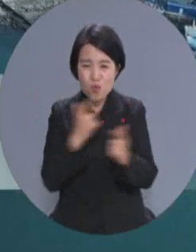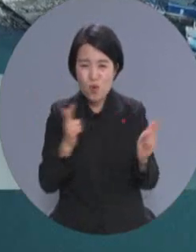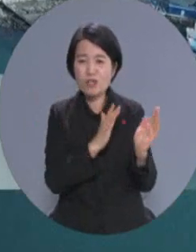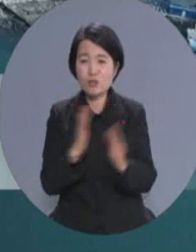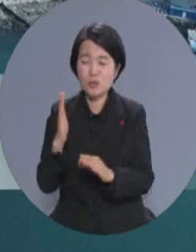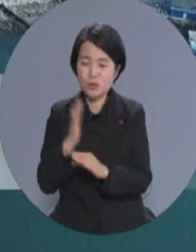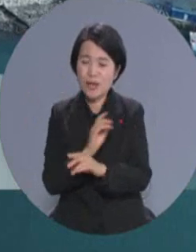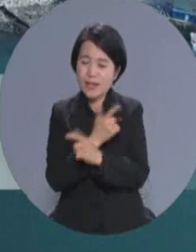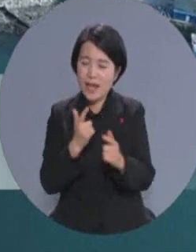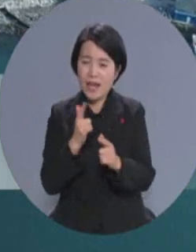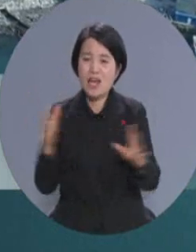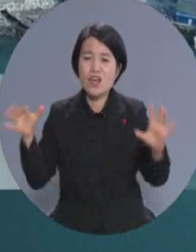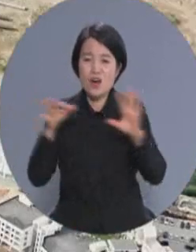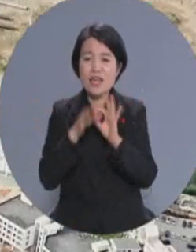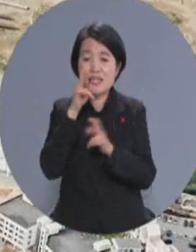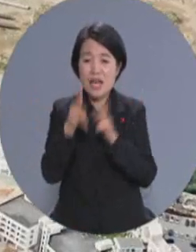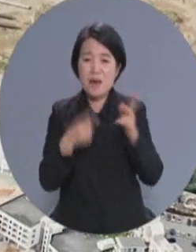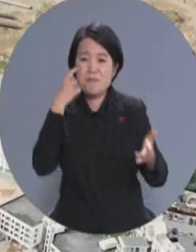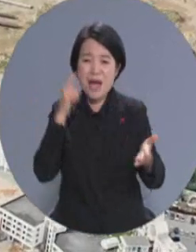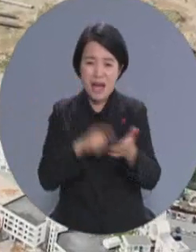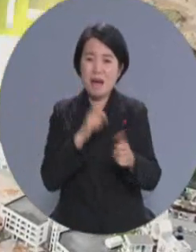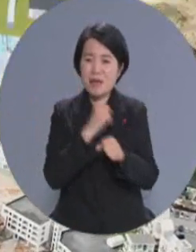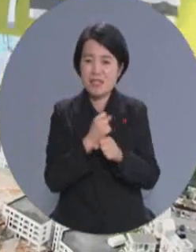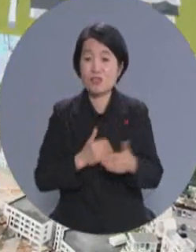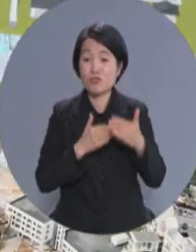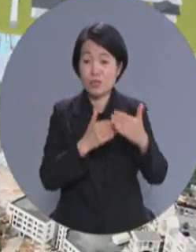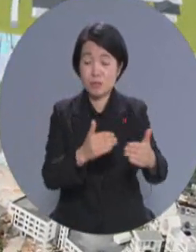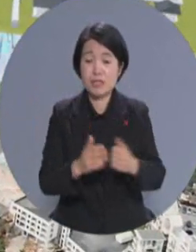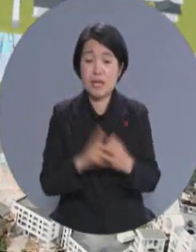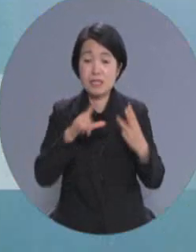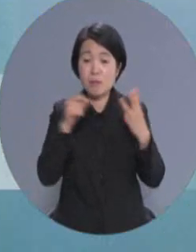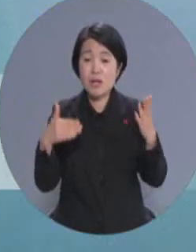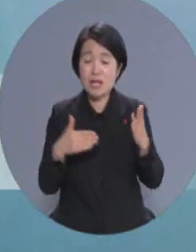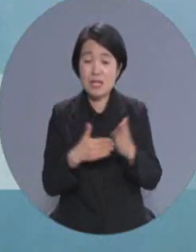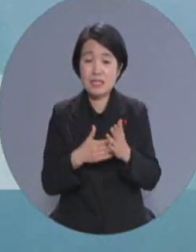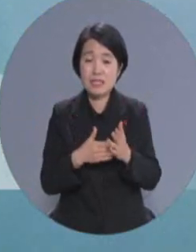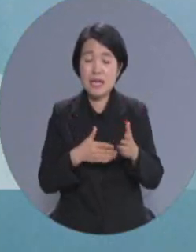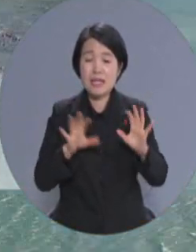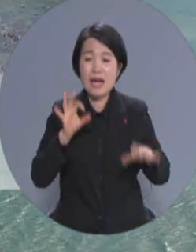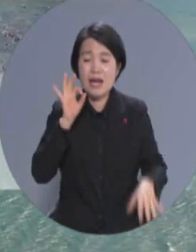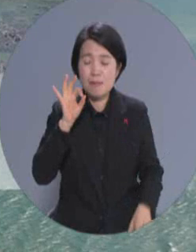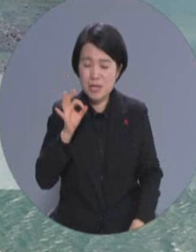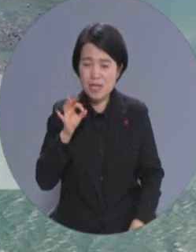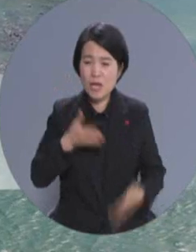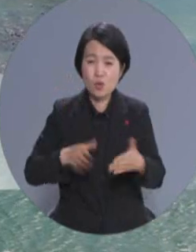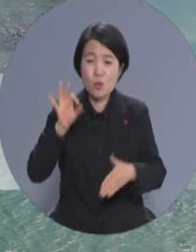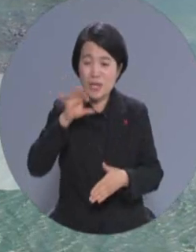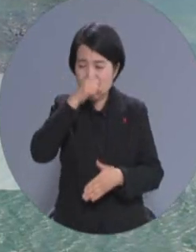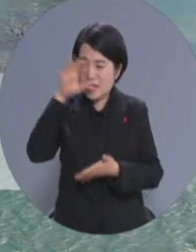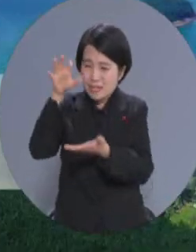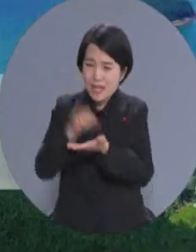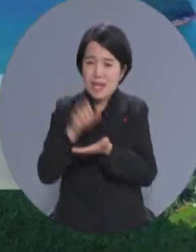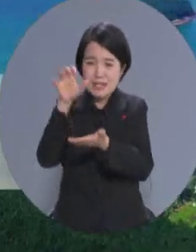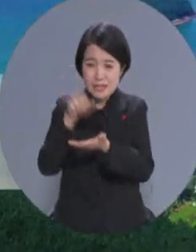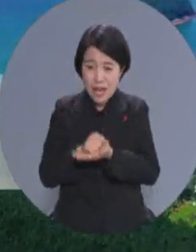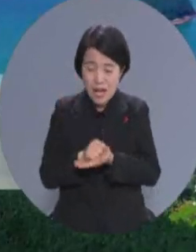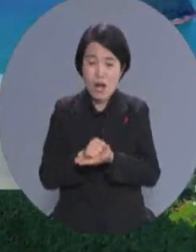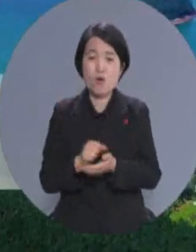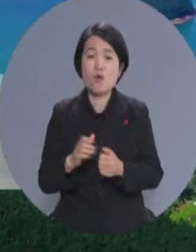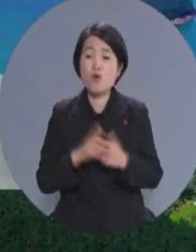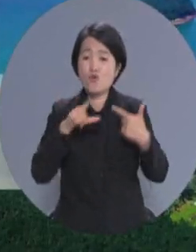연계 사업을 발굴합니다 여수시는 오는 3월까지 국도비 예산 확보가 가능한 사업들을 발굴하고